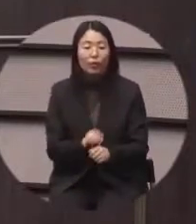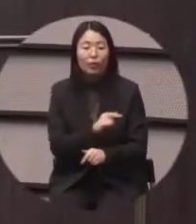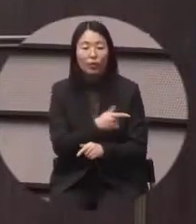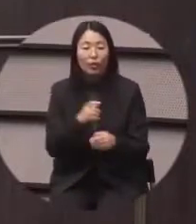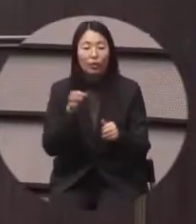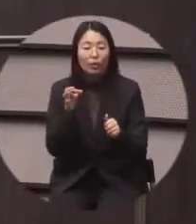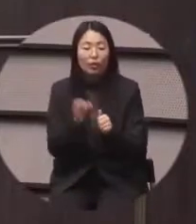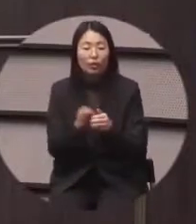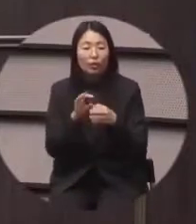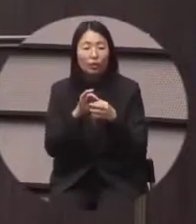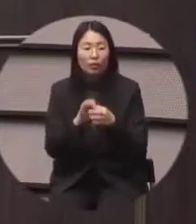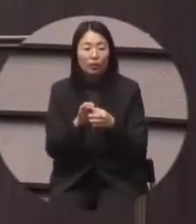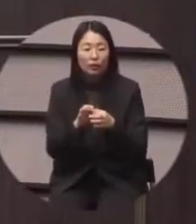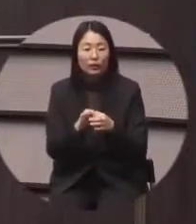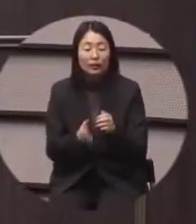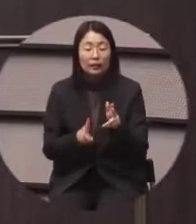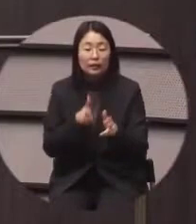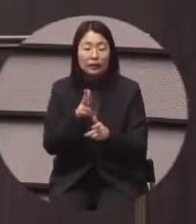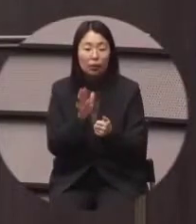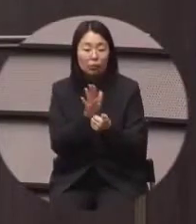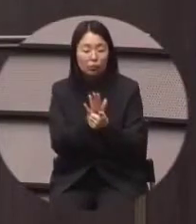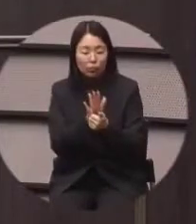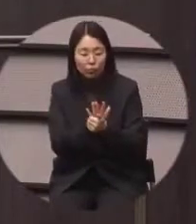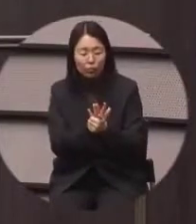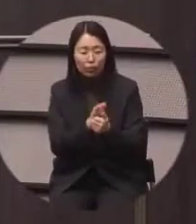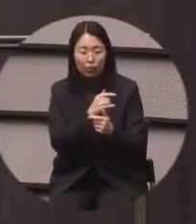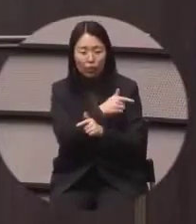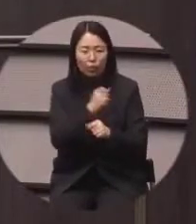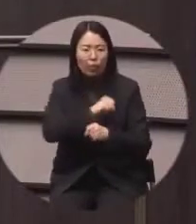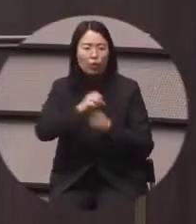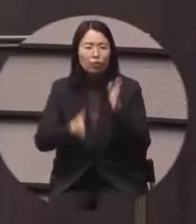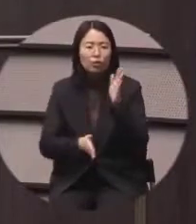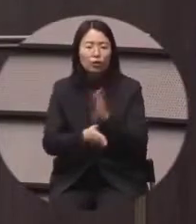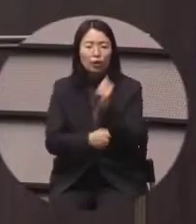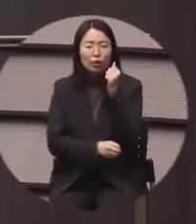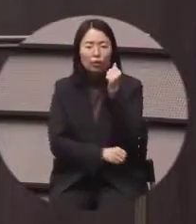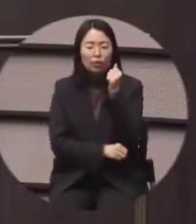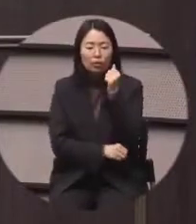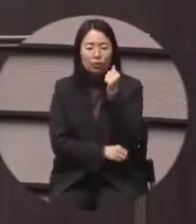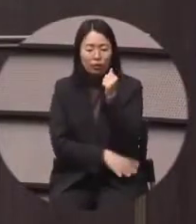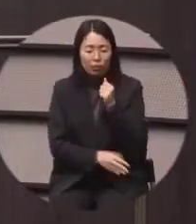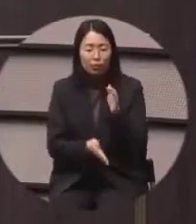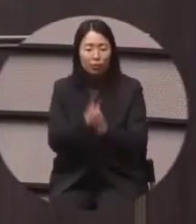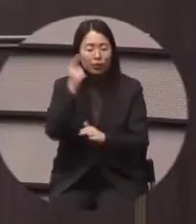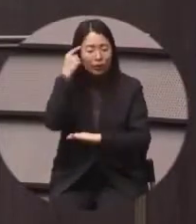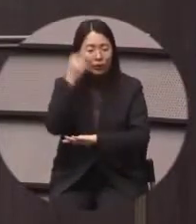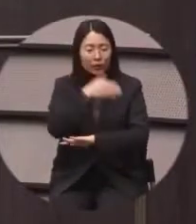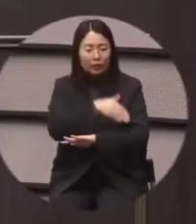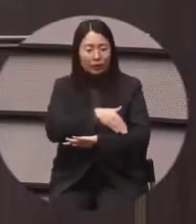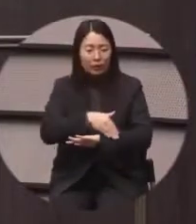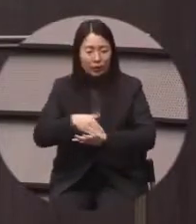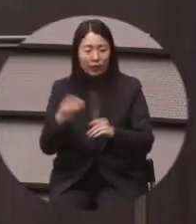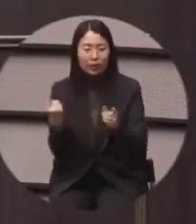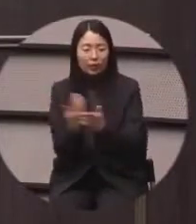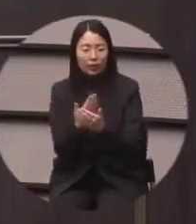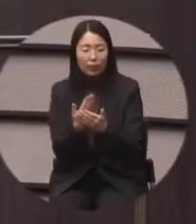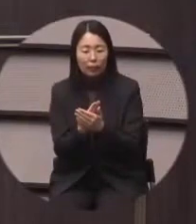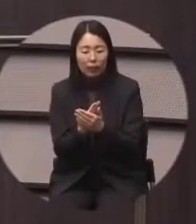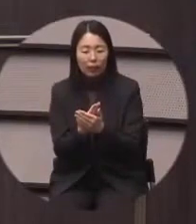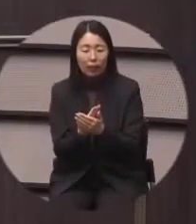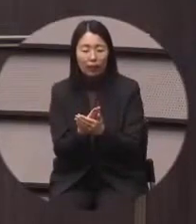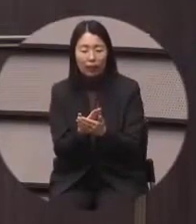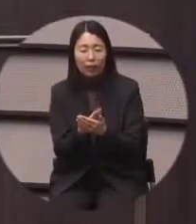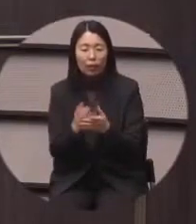따른 사업 추진의 부진 등 광주시의 전반적인 도시개발은 물론 시민들의 재산권 행사에